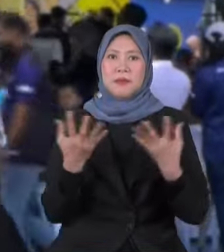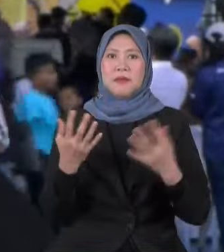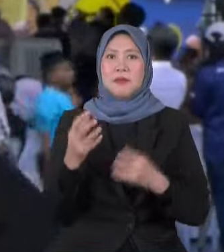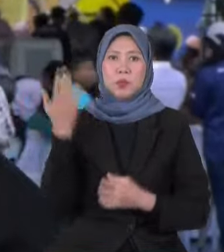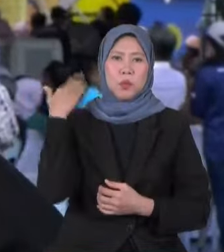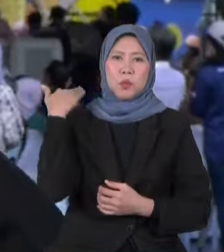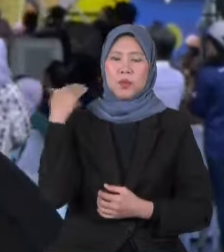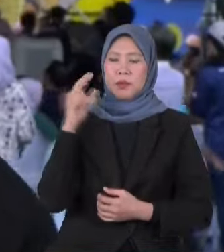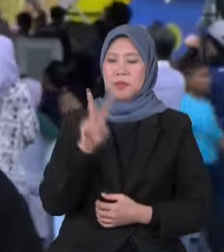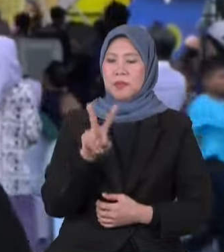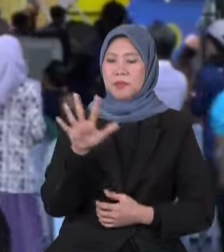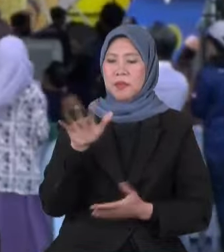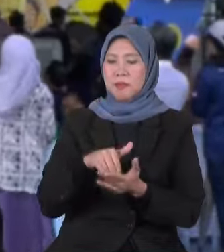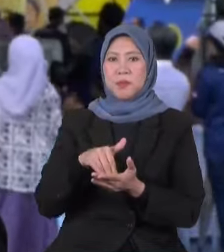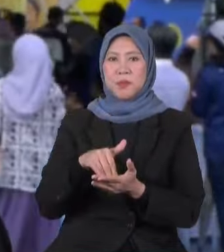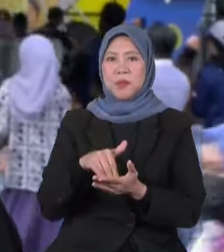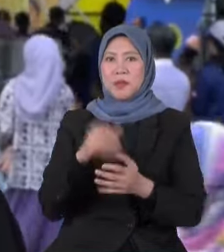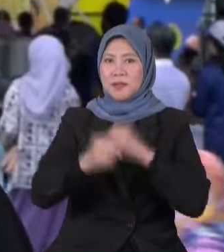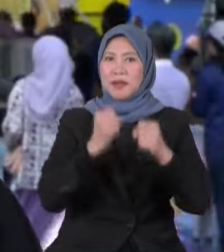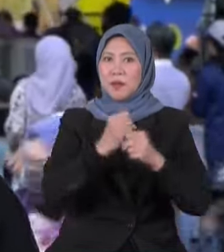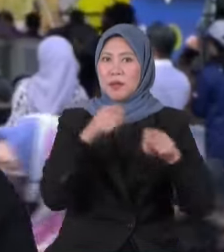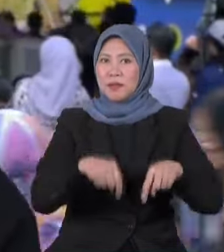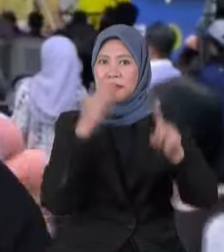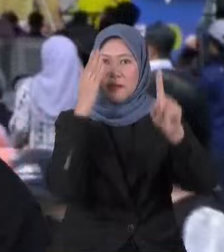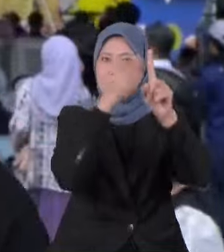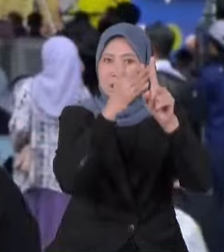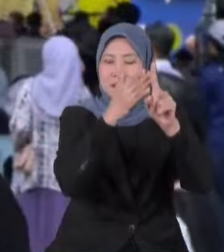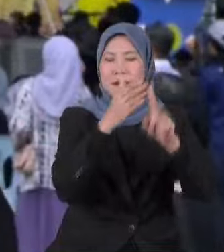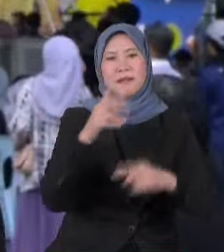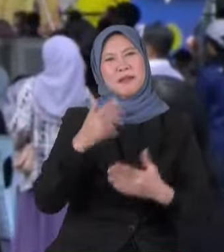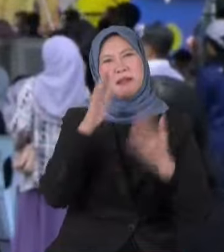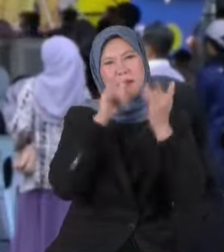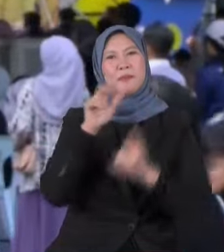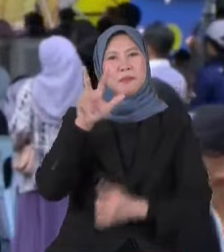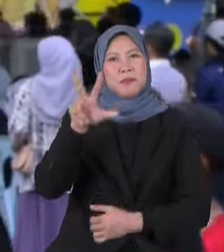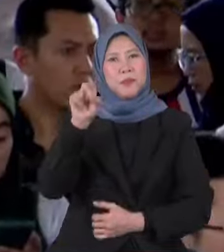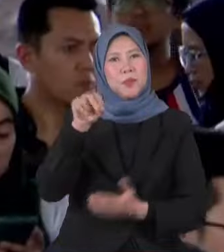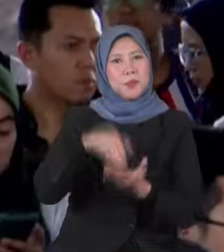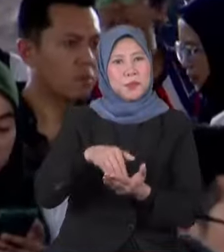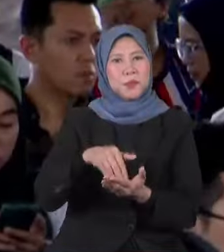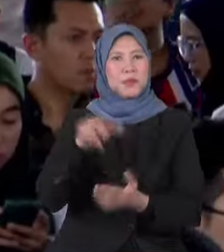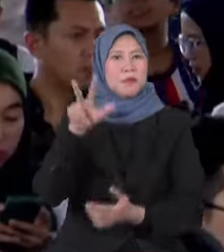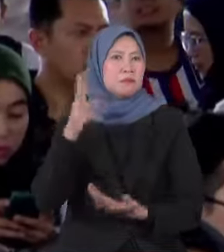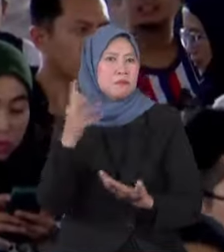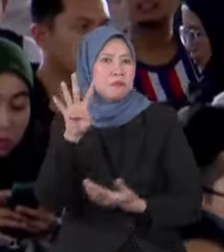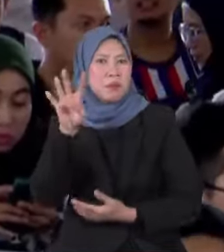25,000 pengunjung. Jadi tahun ni kita sasarkan at least 30,000, 40,000 kalau boleh.